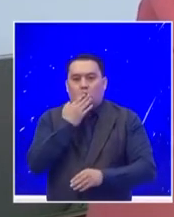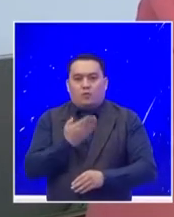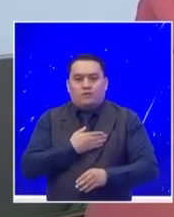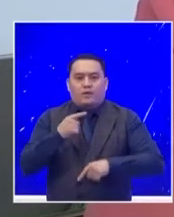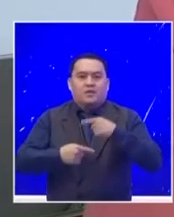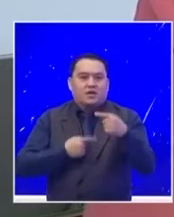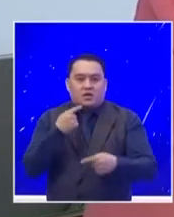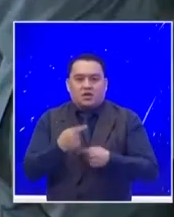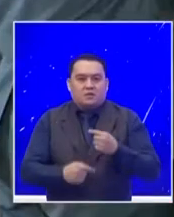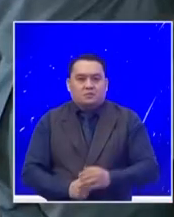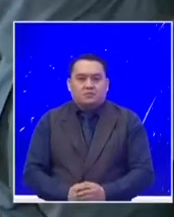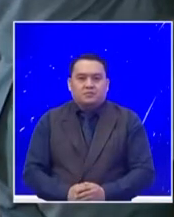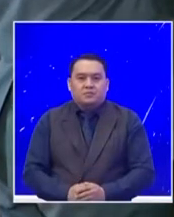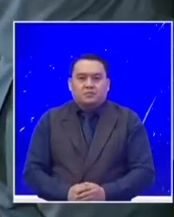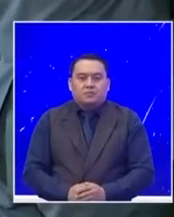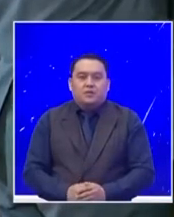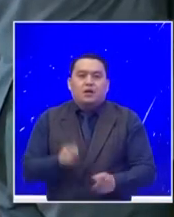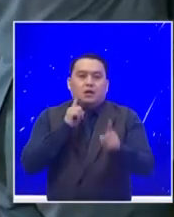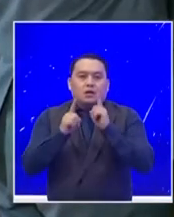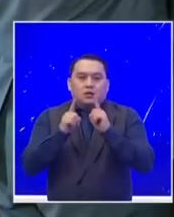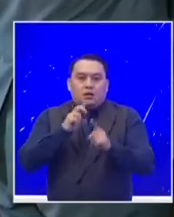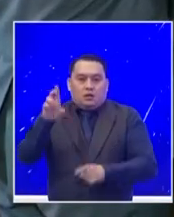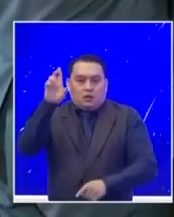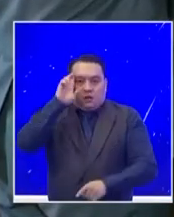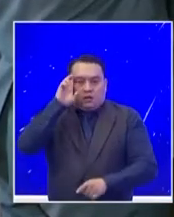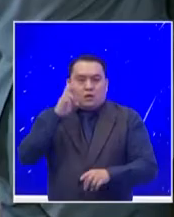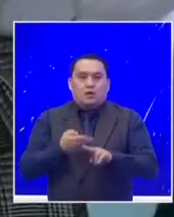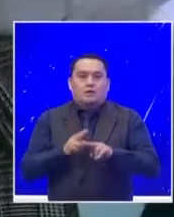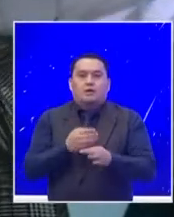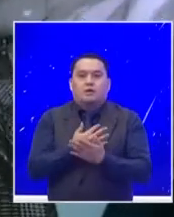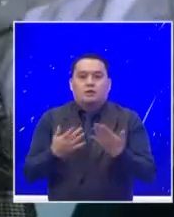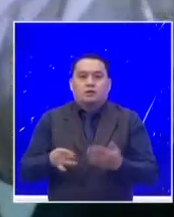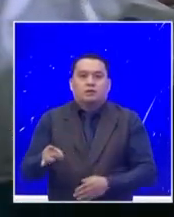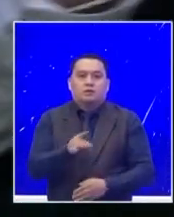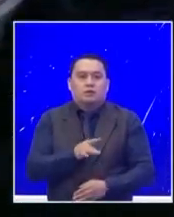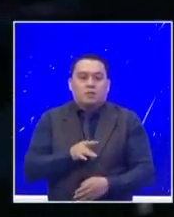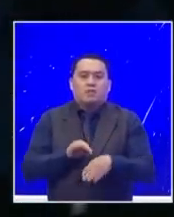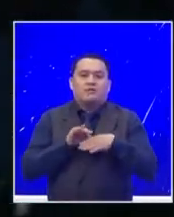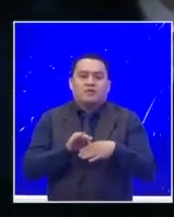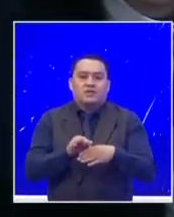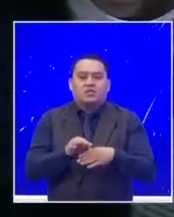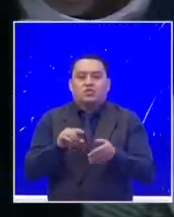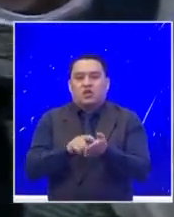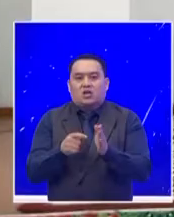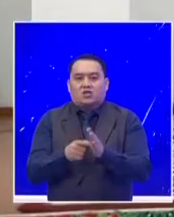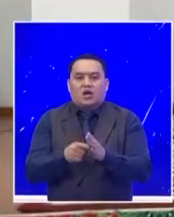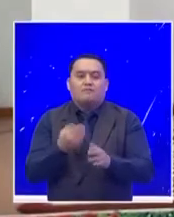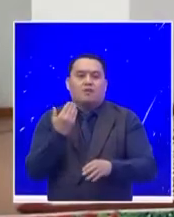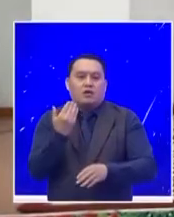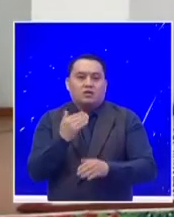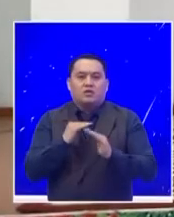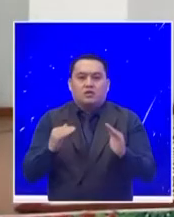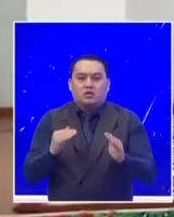подрастающему поколению. В ходе семинара для гостей школы параллельно в нескольких кабинетах были проведены классные часы. Помимо этого,